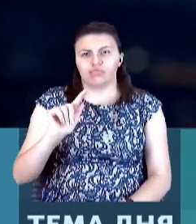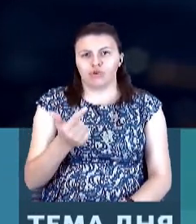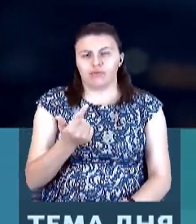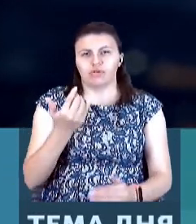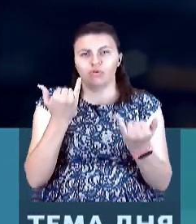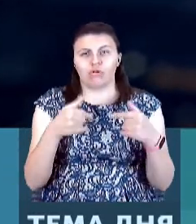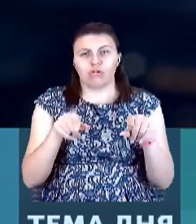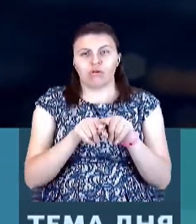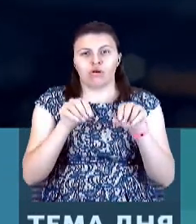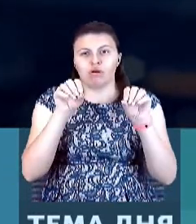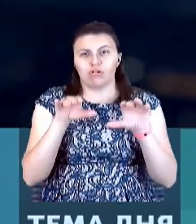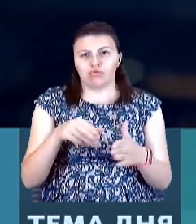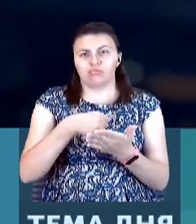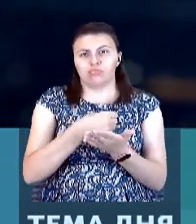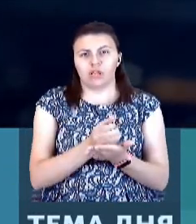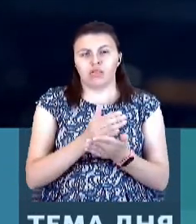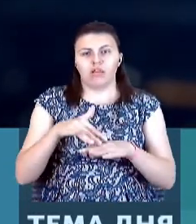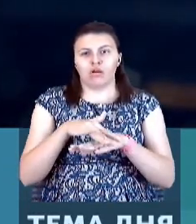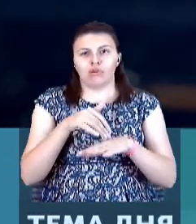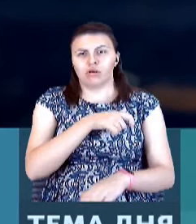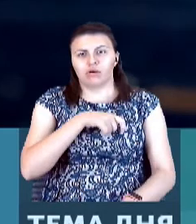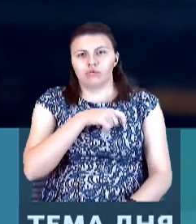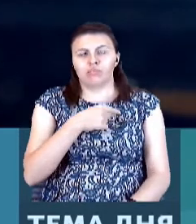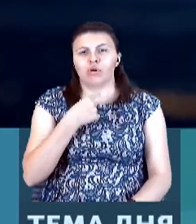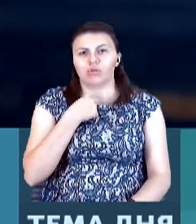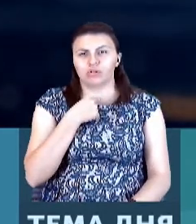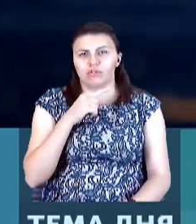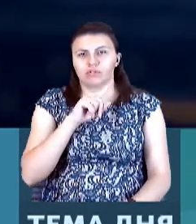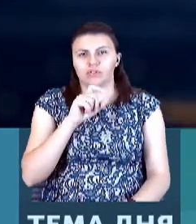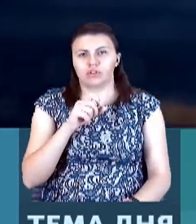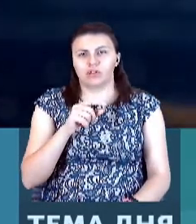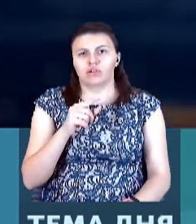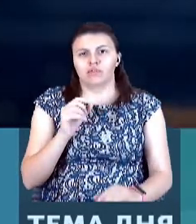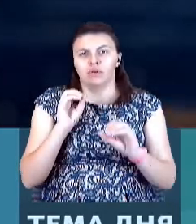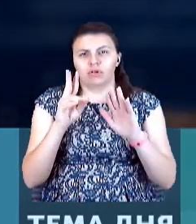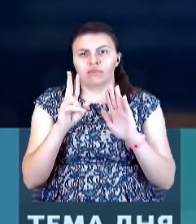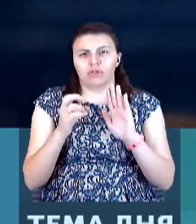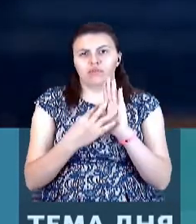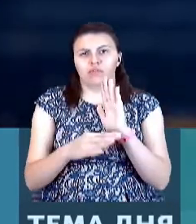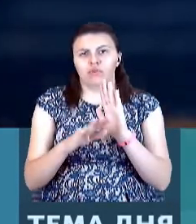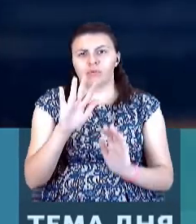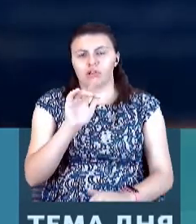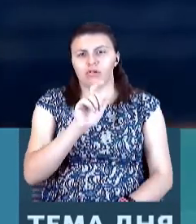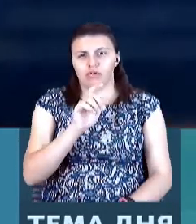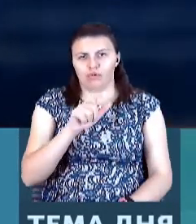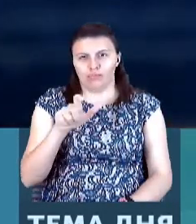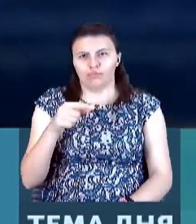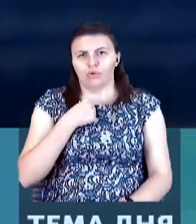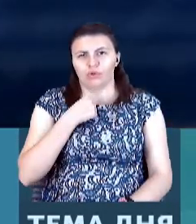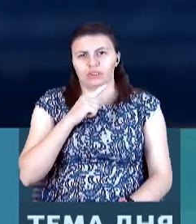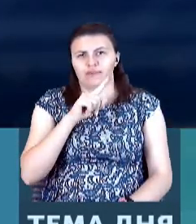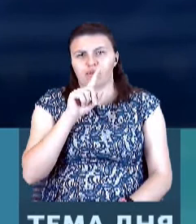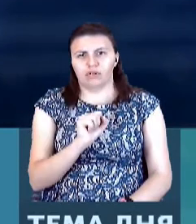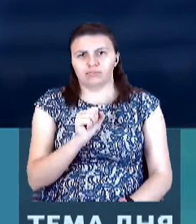Сьогодні таке рішення ухвалили народні депутати, проголосувавши за нього і віддавши 295 голосів,